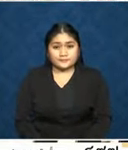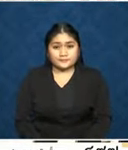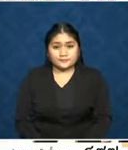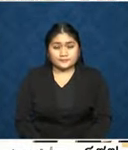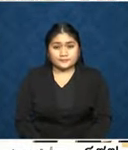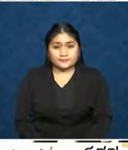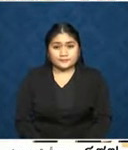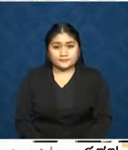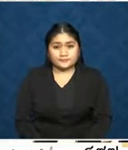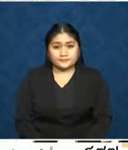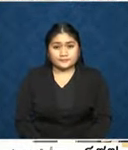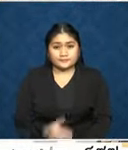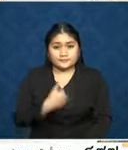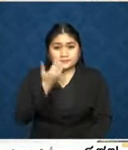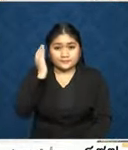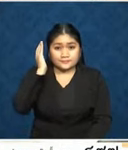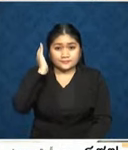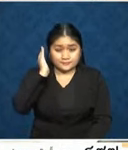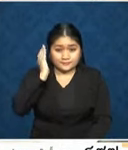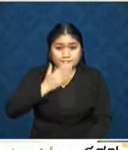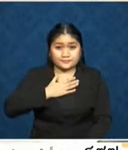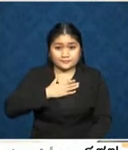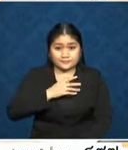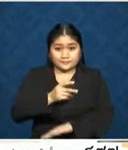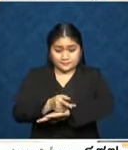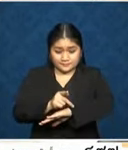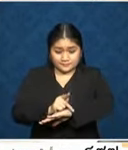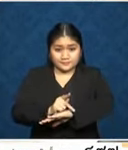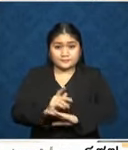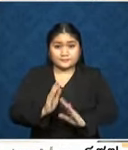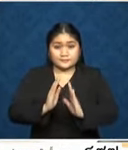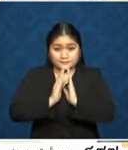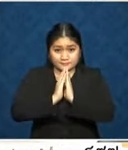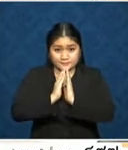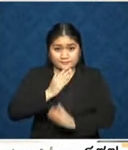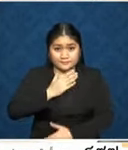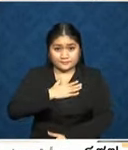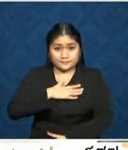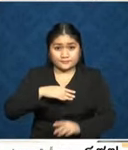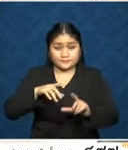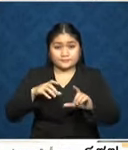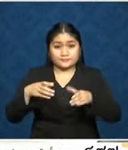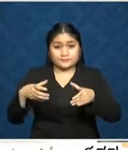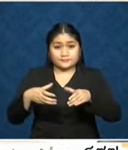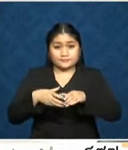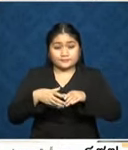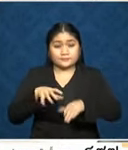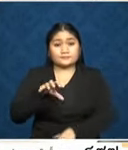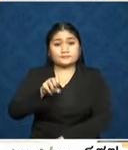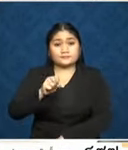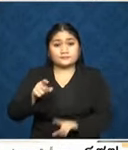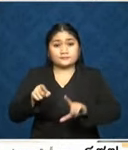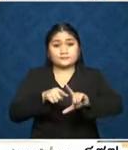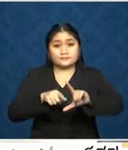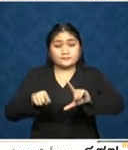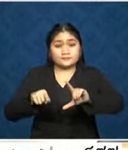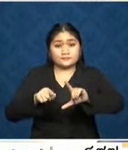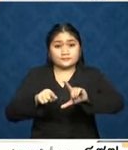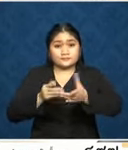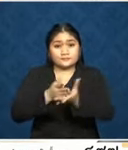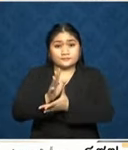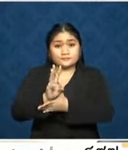ครับเรียนท่านประธานที่เคารพกชีวธรรมนนท์สสพักก้าไกลเขต 6ชลบุรีค่ะตัวแทน